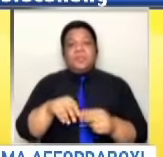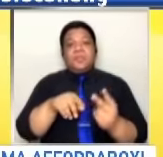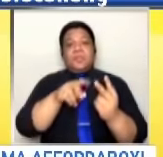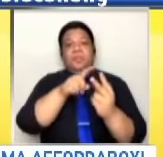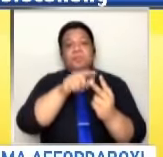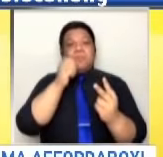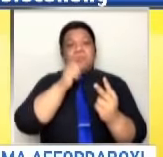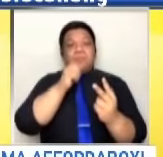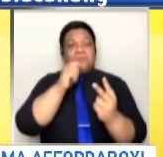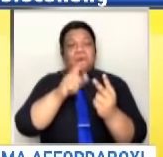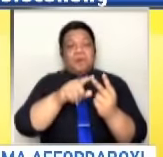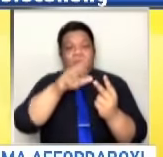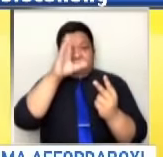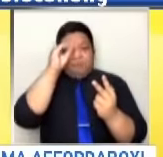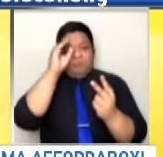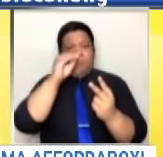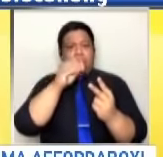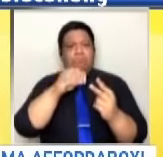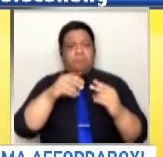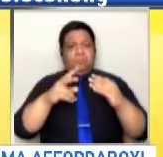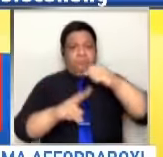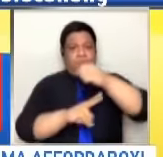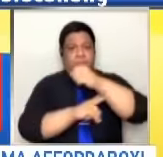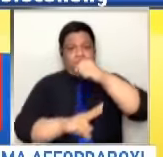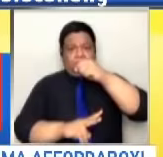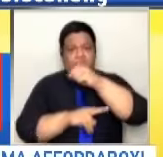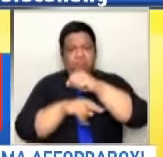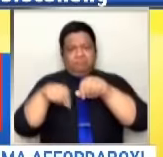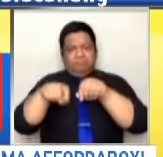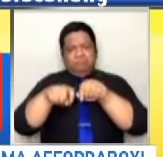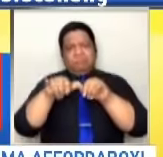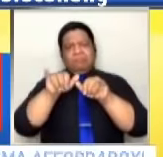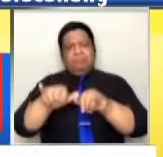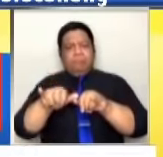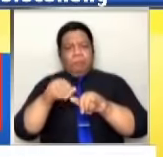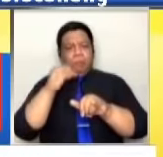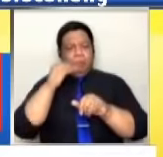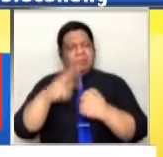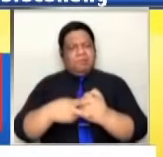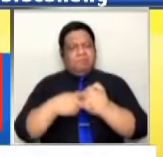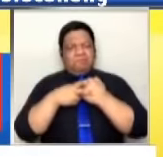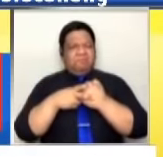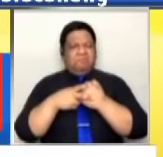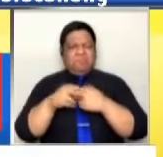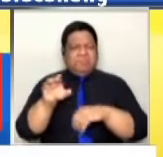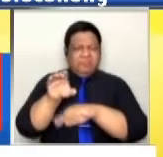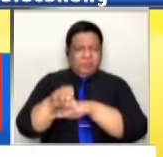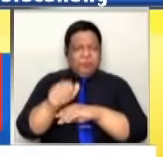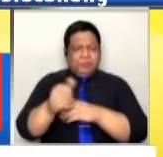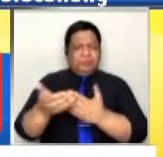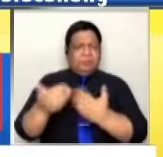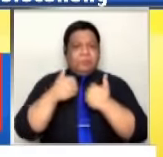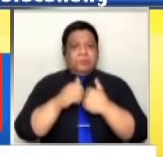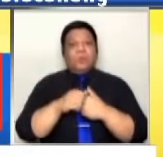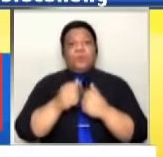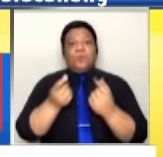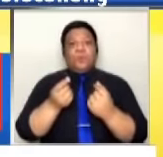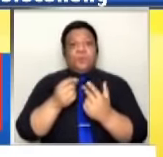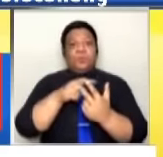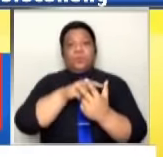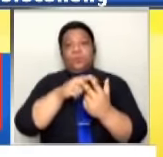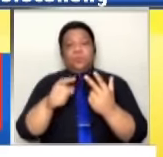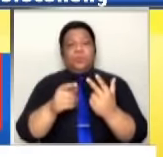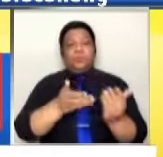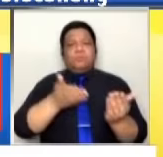tirahan ng gilid ng tulay. Pahirapan ang pagpilit sa kanila na sumama. Sabi ng Task Force Disciplina, iti-turn over ang tatlo sa Social Services